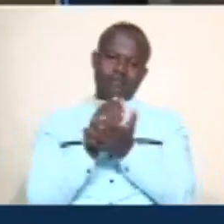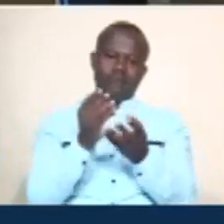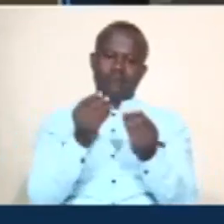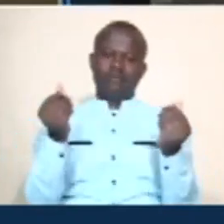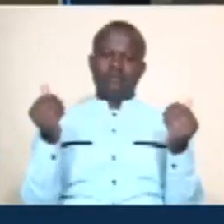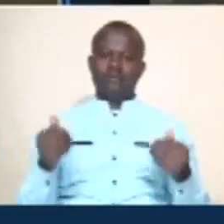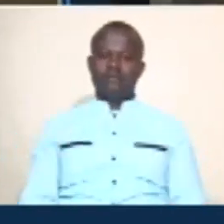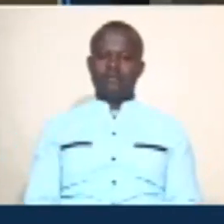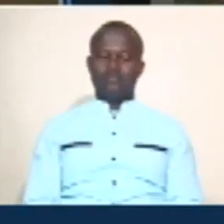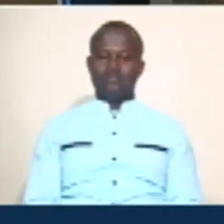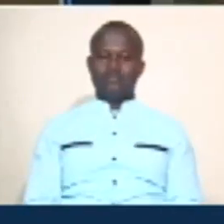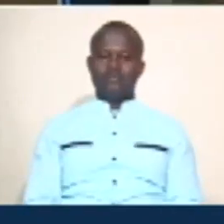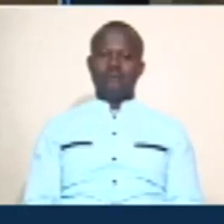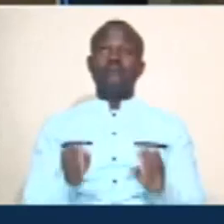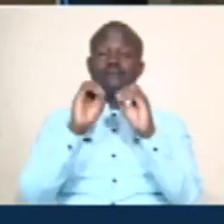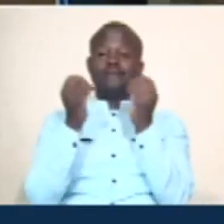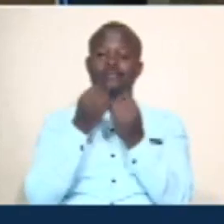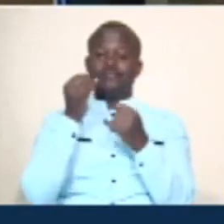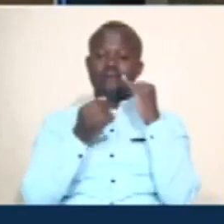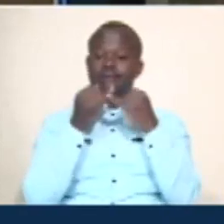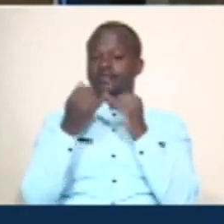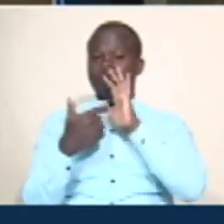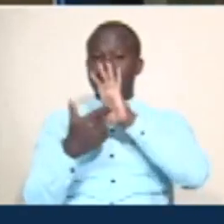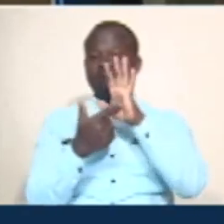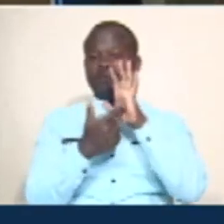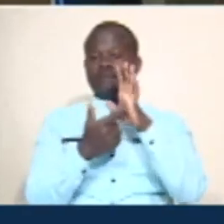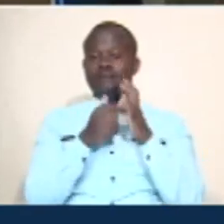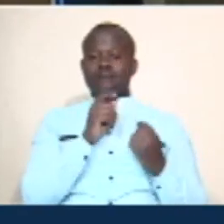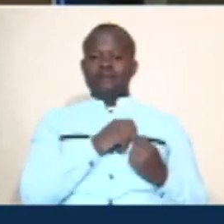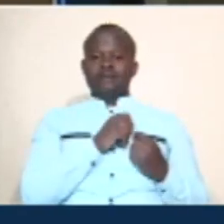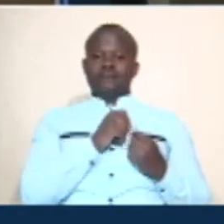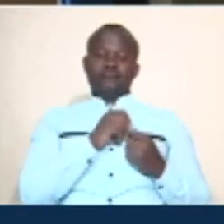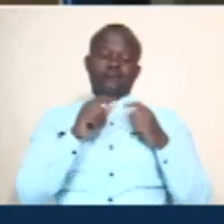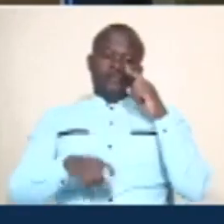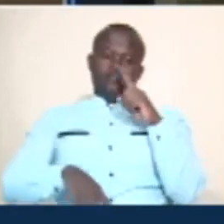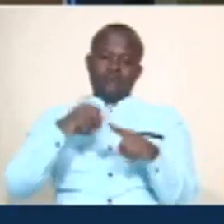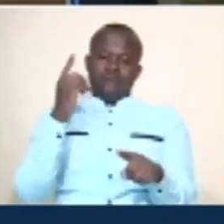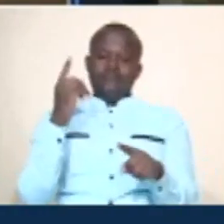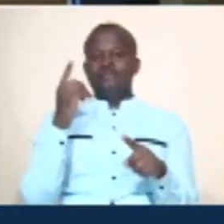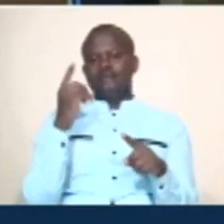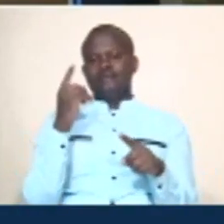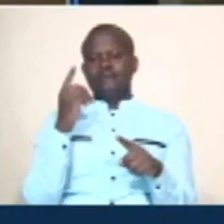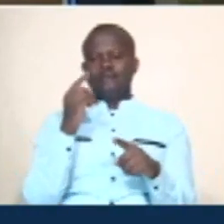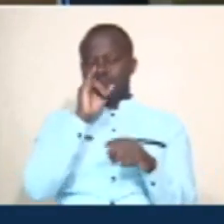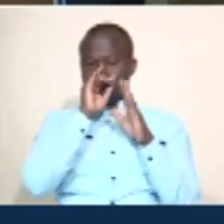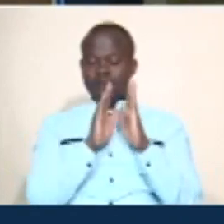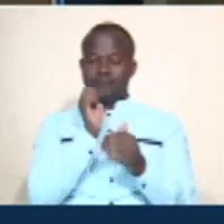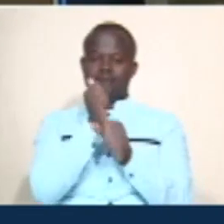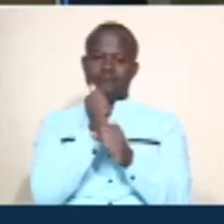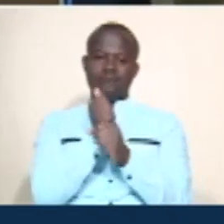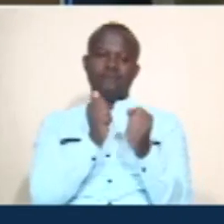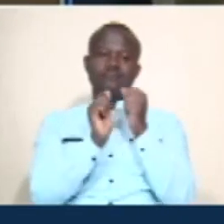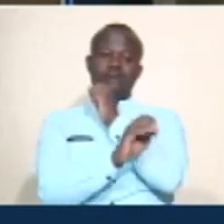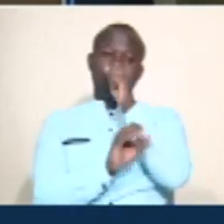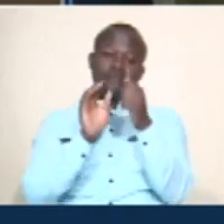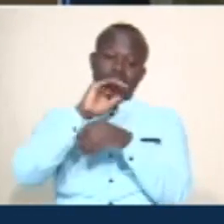kigakemurwa. N'umuryango mpuzamahanga tubagaragariza akababaro n'ubwicanyi abatutsi bari gukorerwa